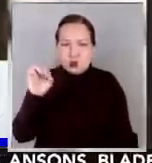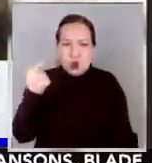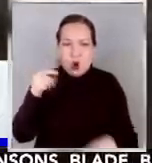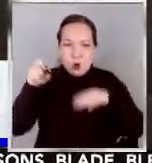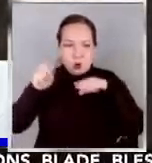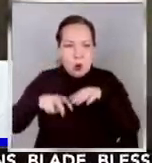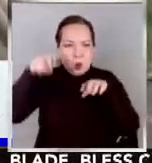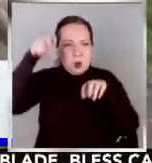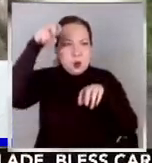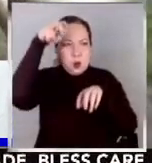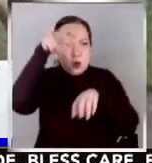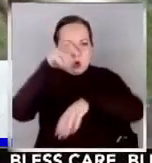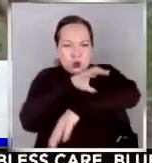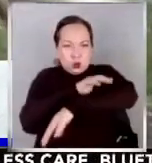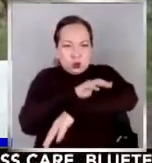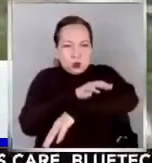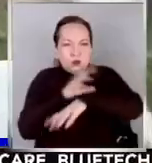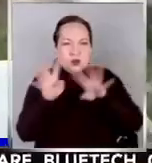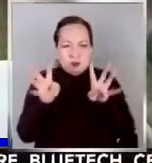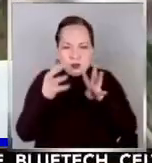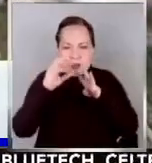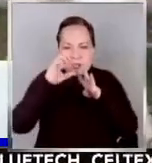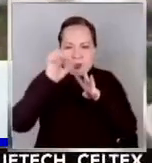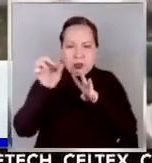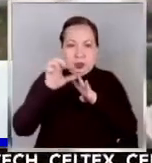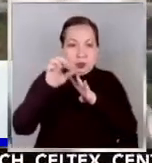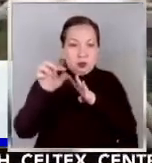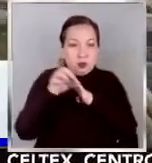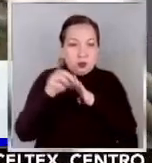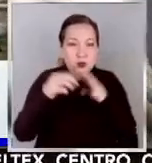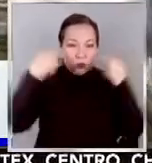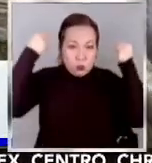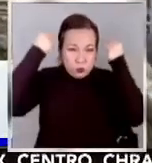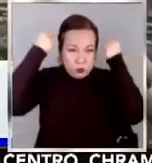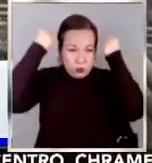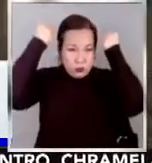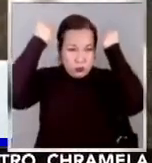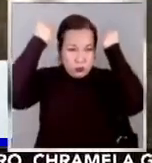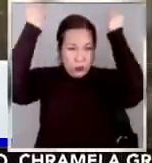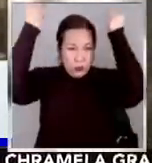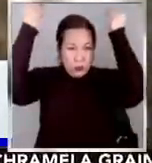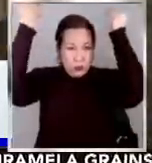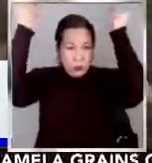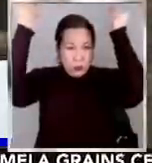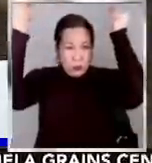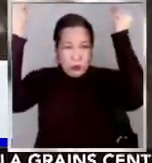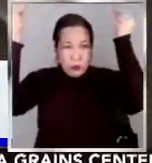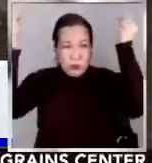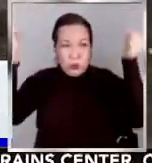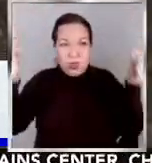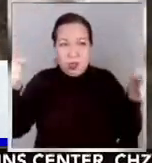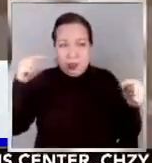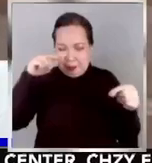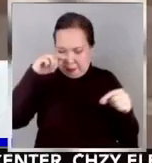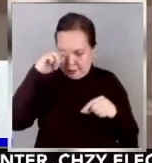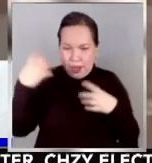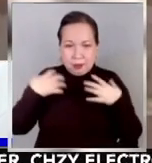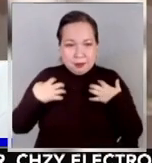mahaba at matutulis ang mga kuko, patulis ang mga tenga, at maitim at tila striped ang balat. Yung kanyang